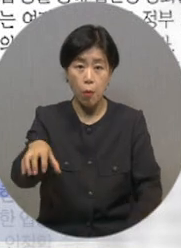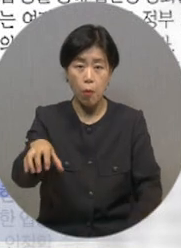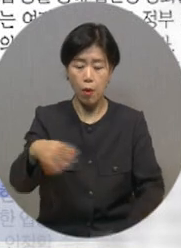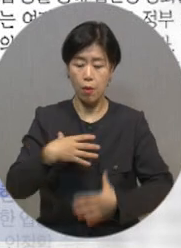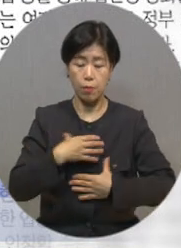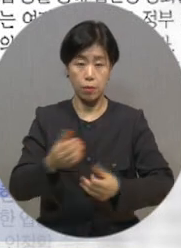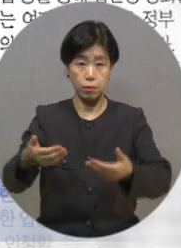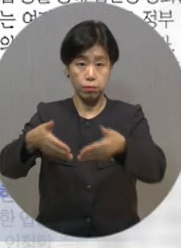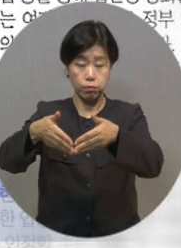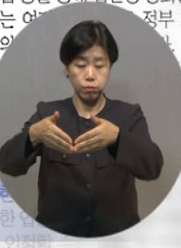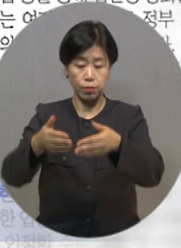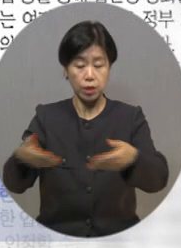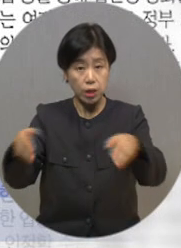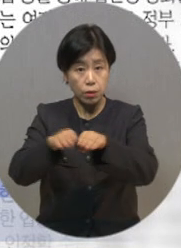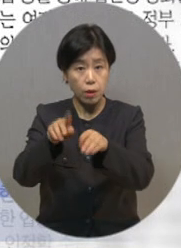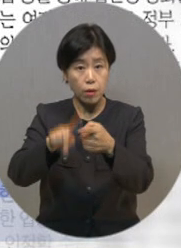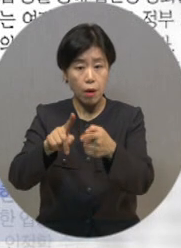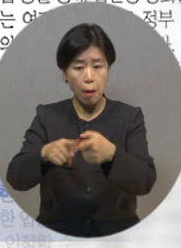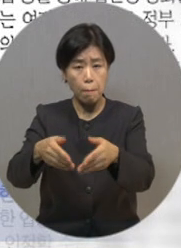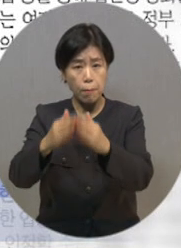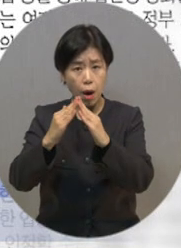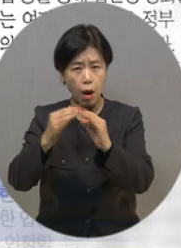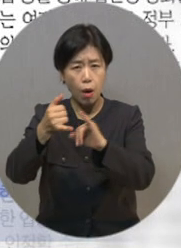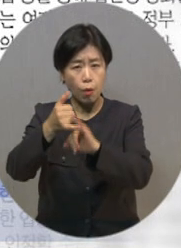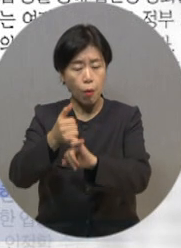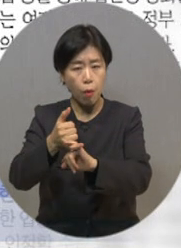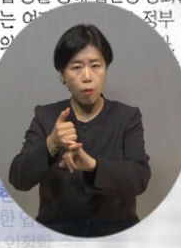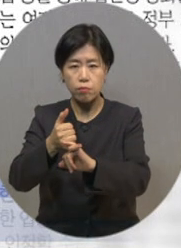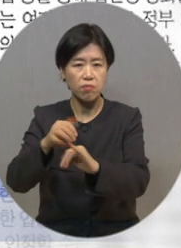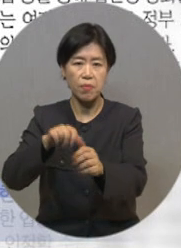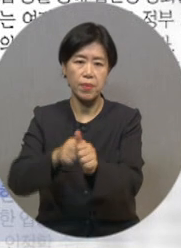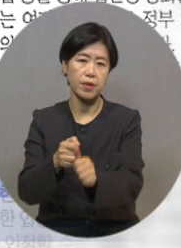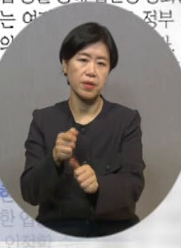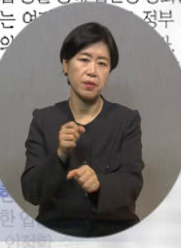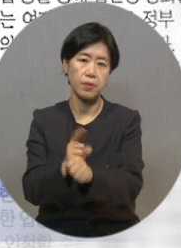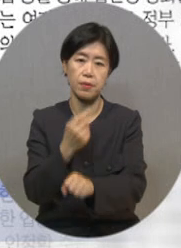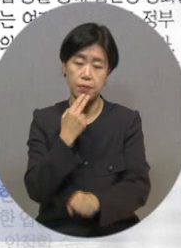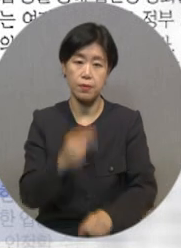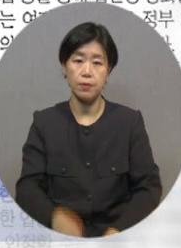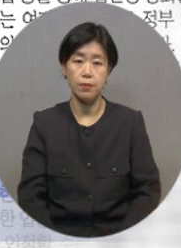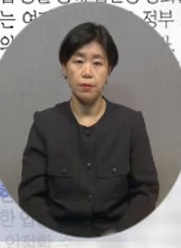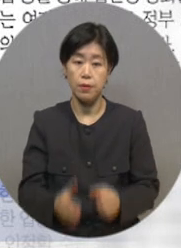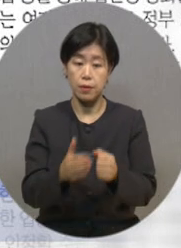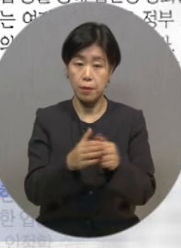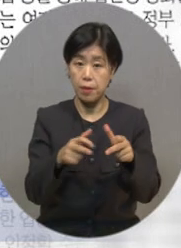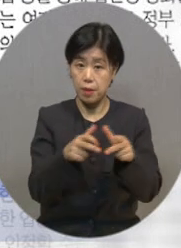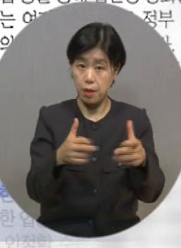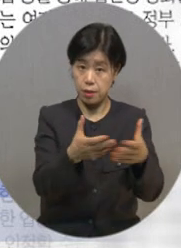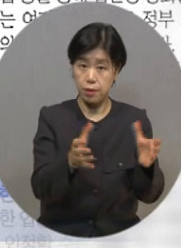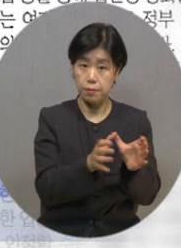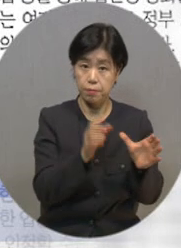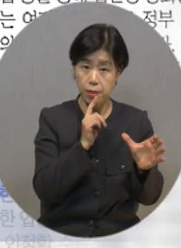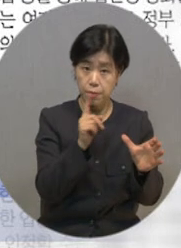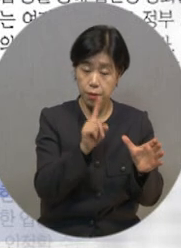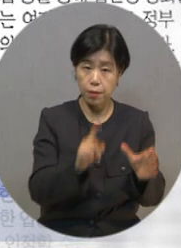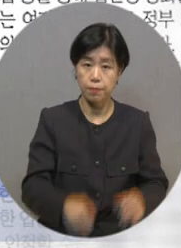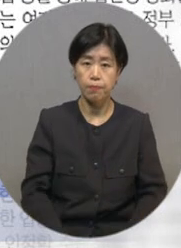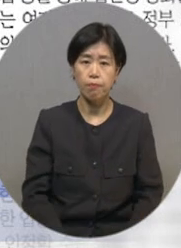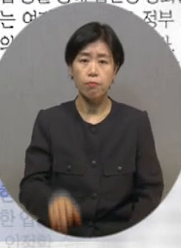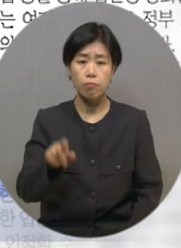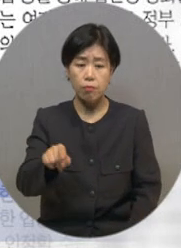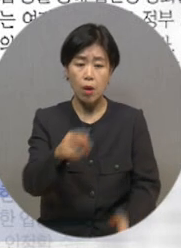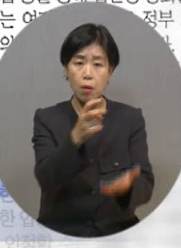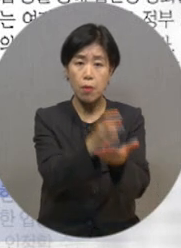시설에 대한 설치 의무 즉 강제성이 없다는 것입니다 이에 장애계는 장기간 해당 조항을